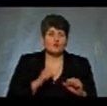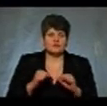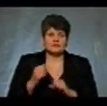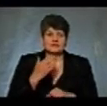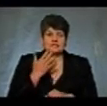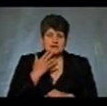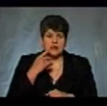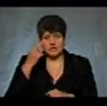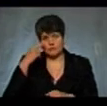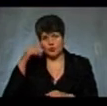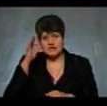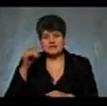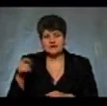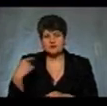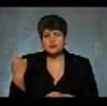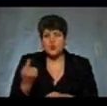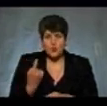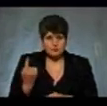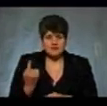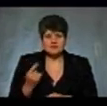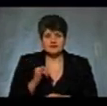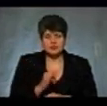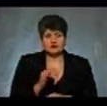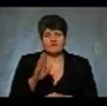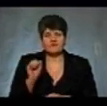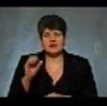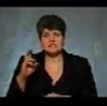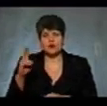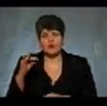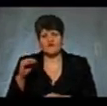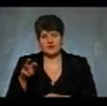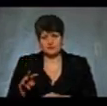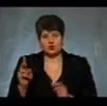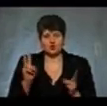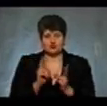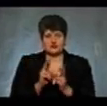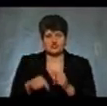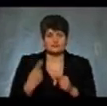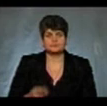Національної поліції в Тернопільській області Ігорем Васьковим. До зустрічі в ефірі.